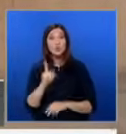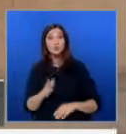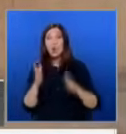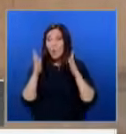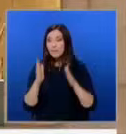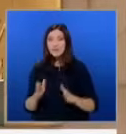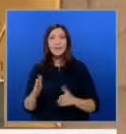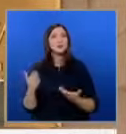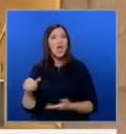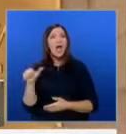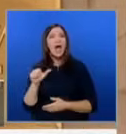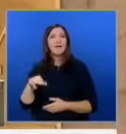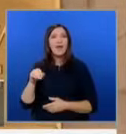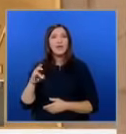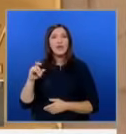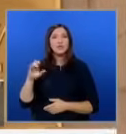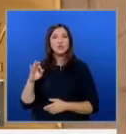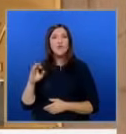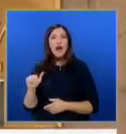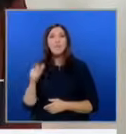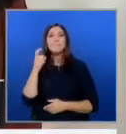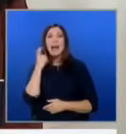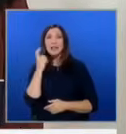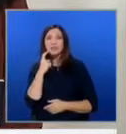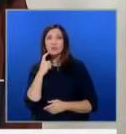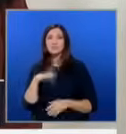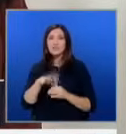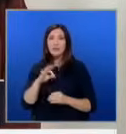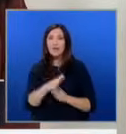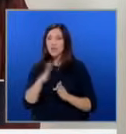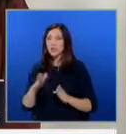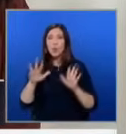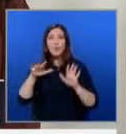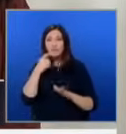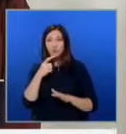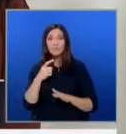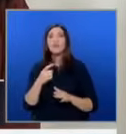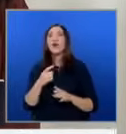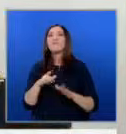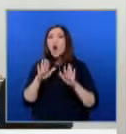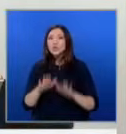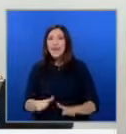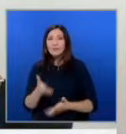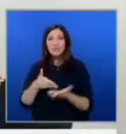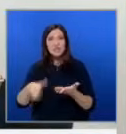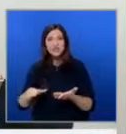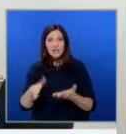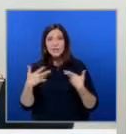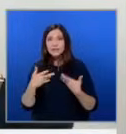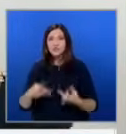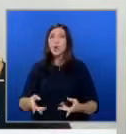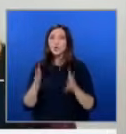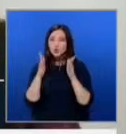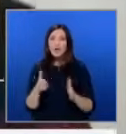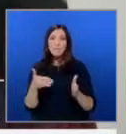които се определя, че Атанасова и Белазелков са избрани за срок от 9 години. В останалата част исканията за установяване